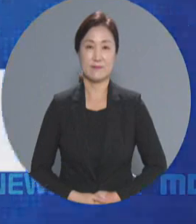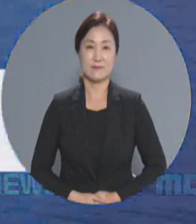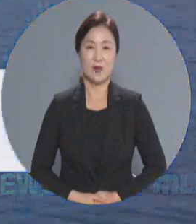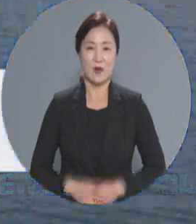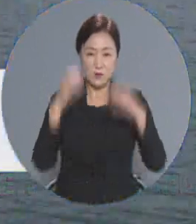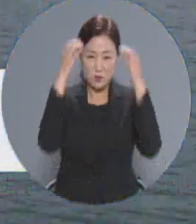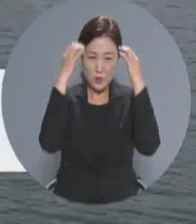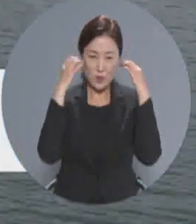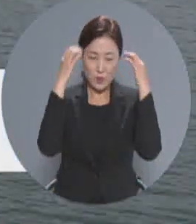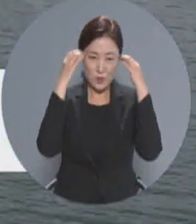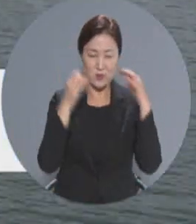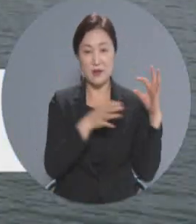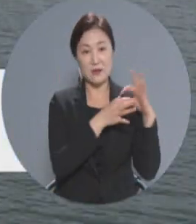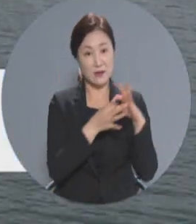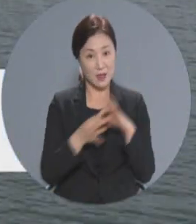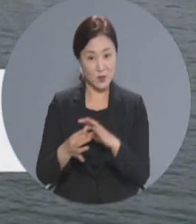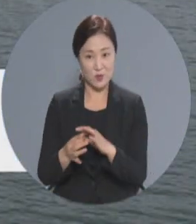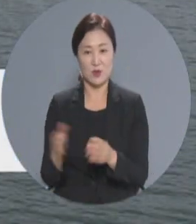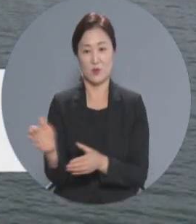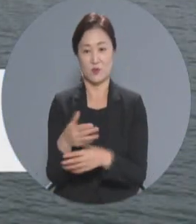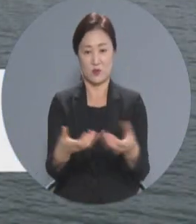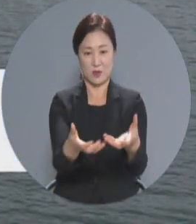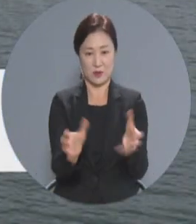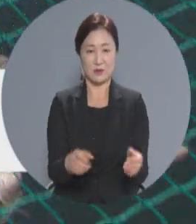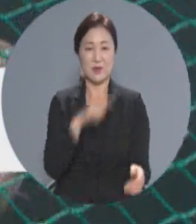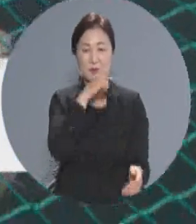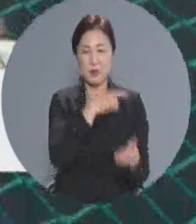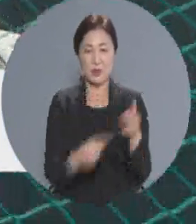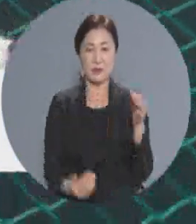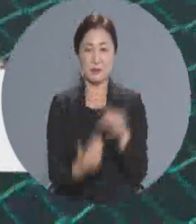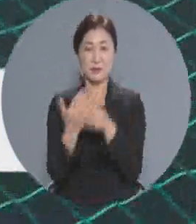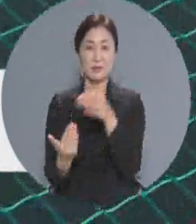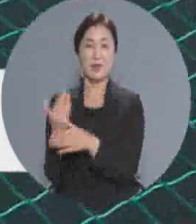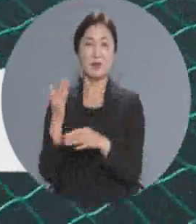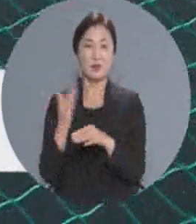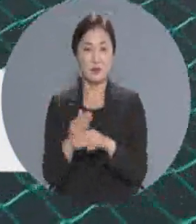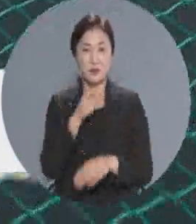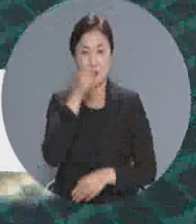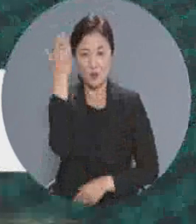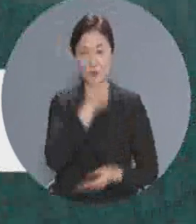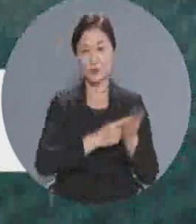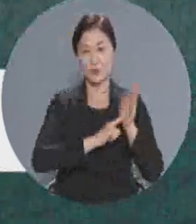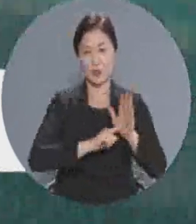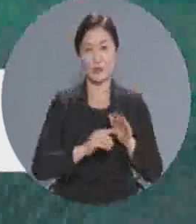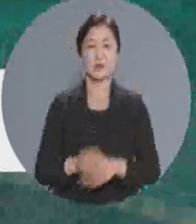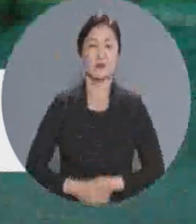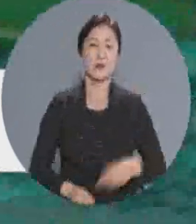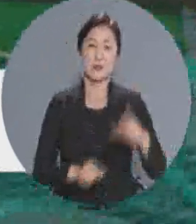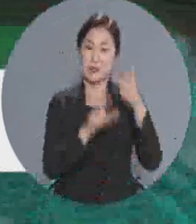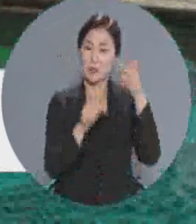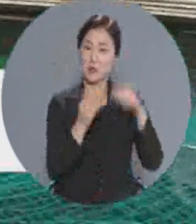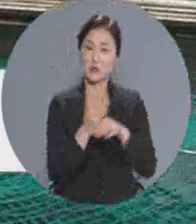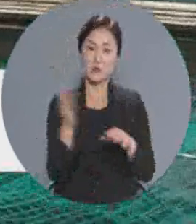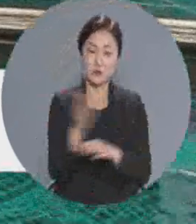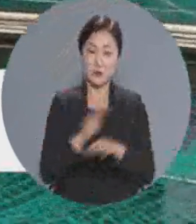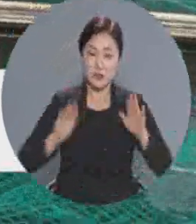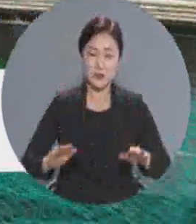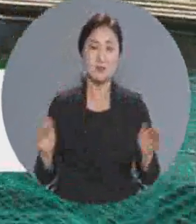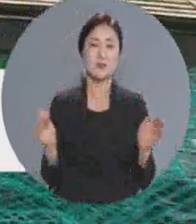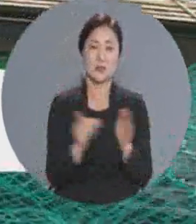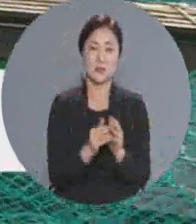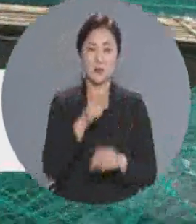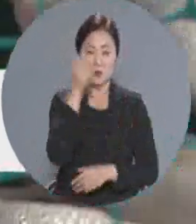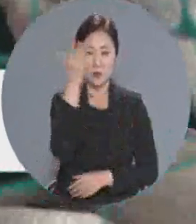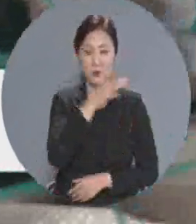무더운 날씨가 이어지면서 양식장 피해가 속출하고 있습니다. 여수시에 따르면 지난달 중순부터 최근까지